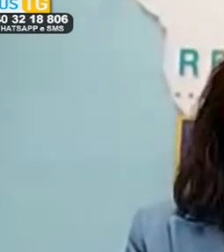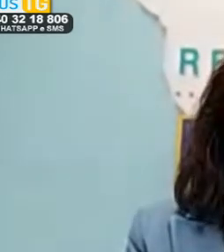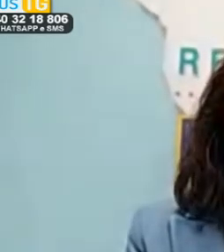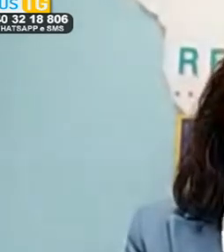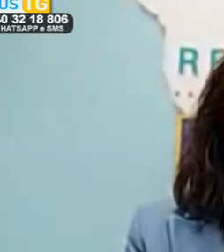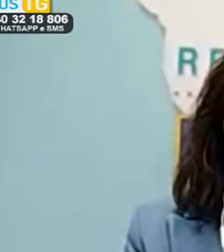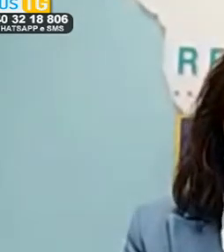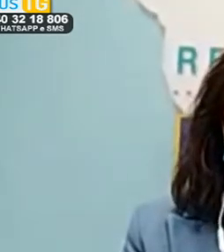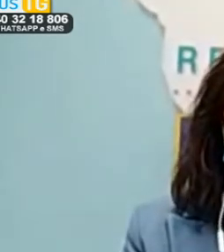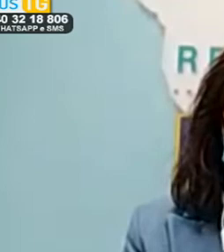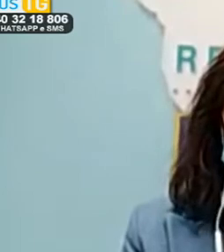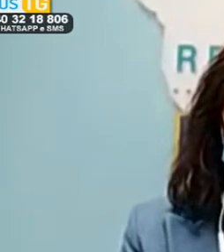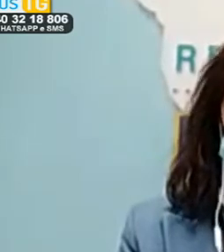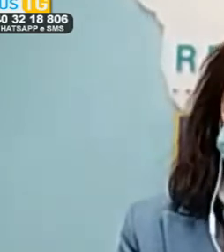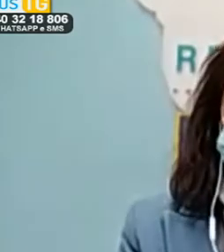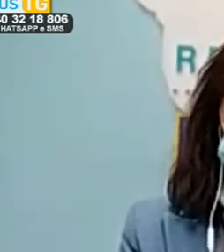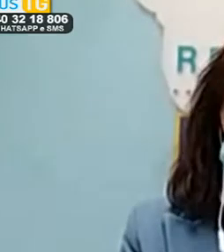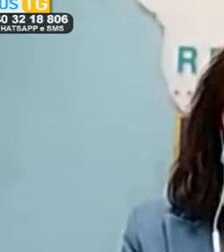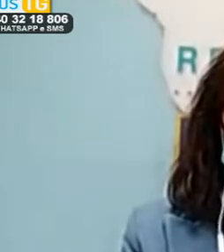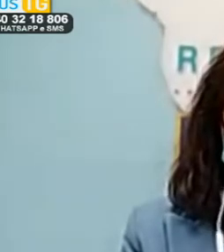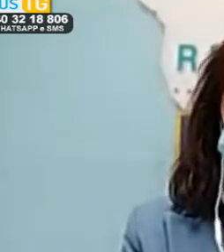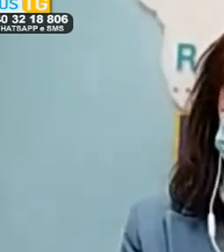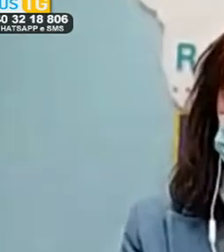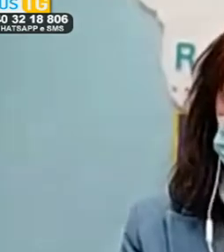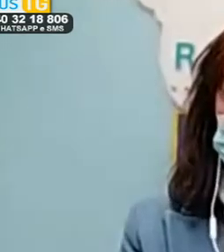88.709 i vicentini vaccinati, di cui